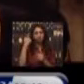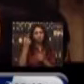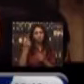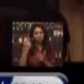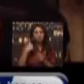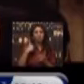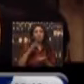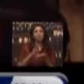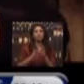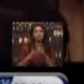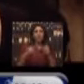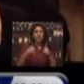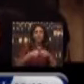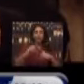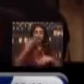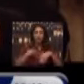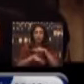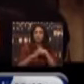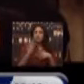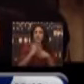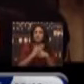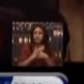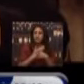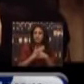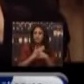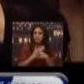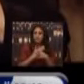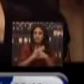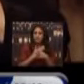انا قررت اتجوز عشان ايه،